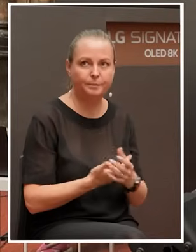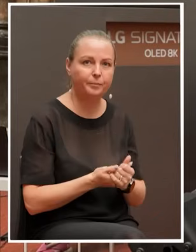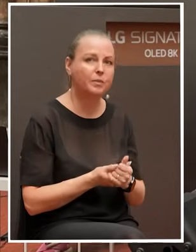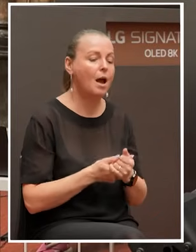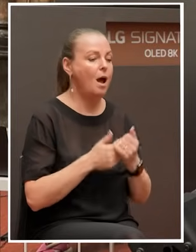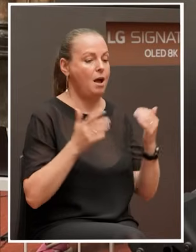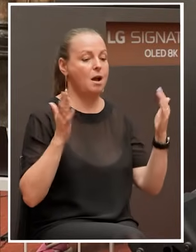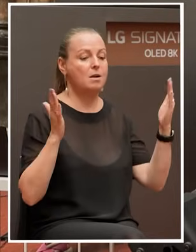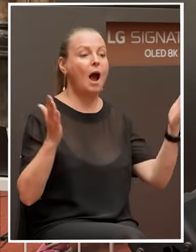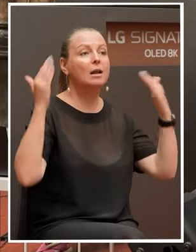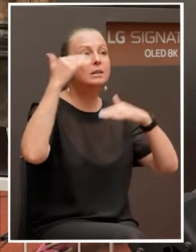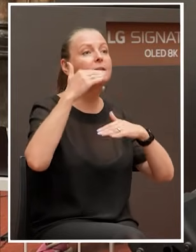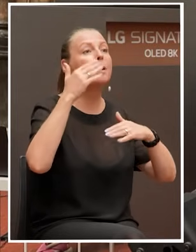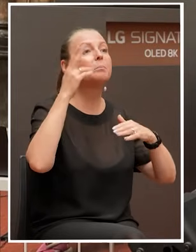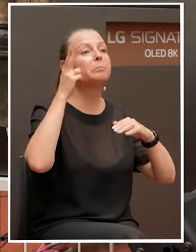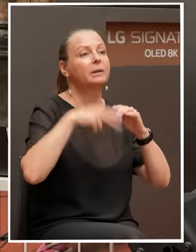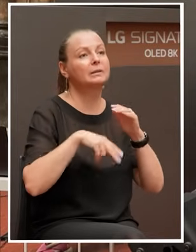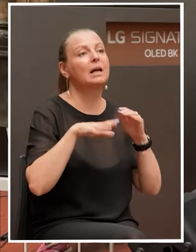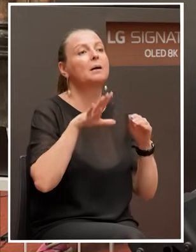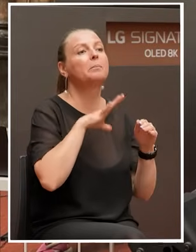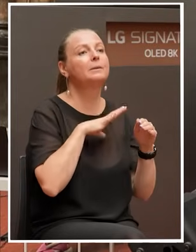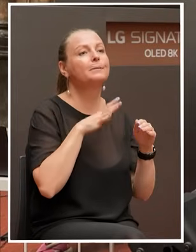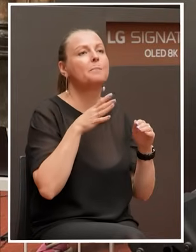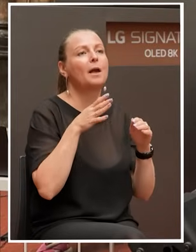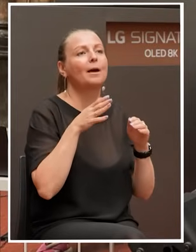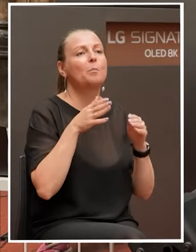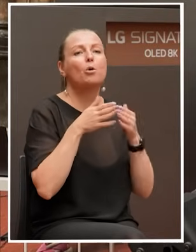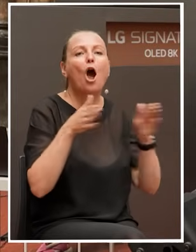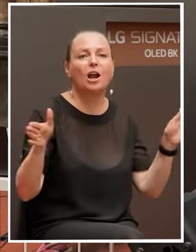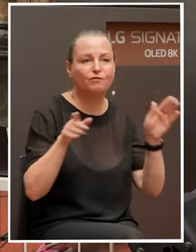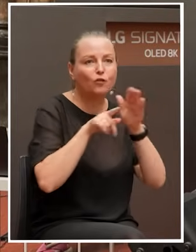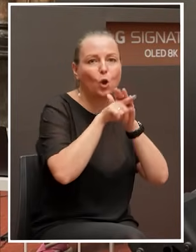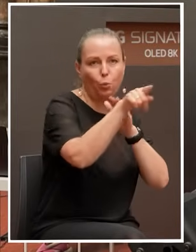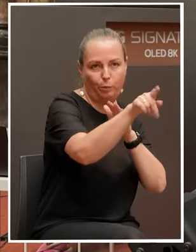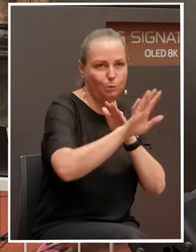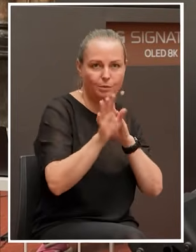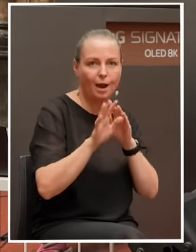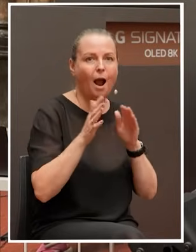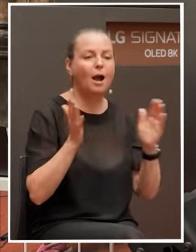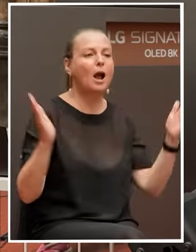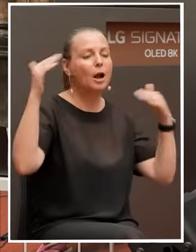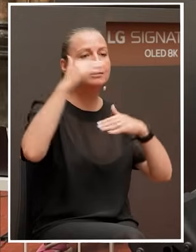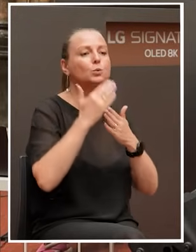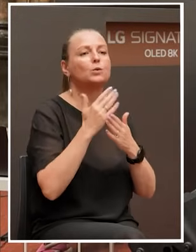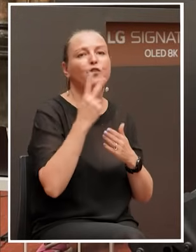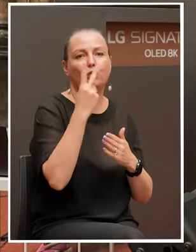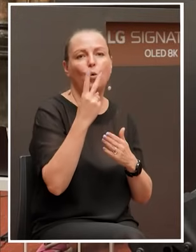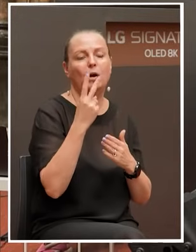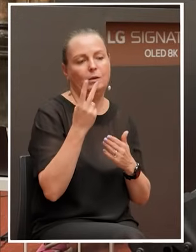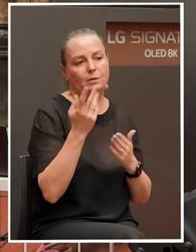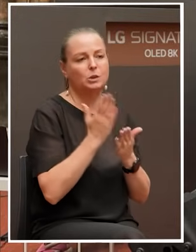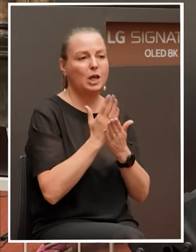плоскость. Картина перестала быть прорывом в глубину. Картина существует в двух ипостасях,